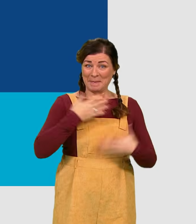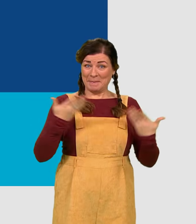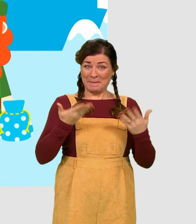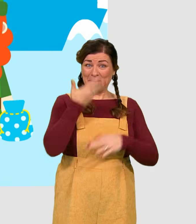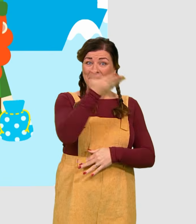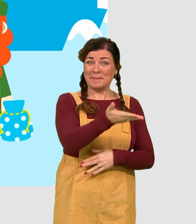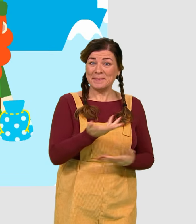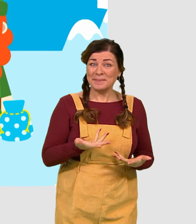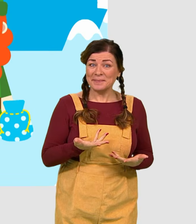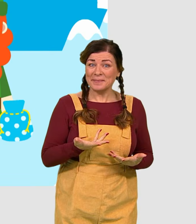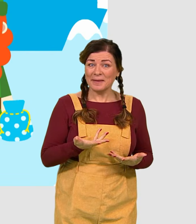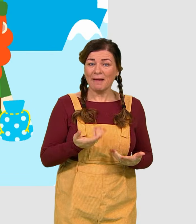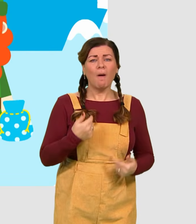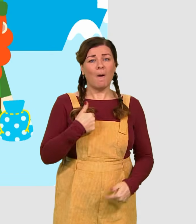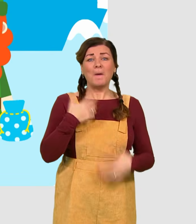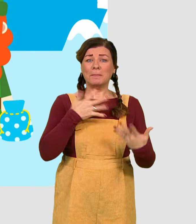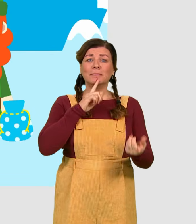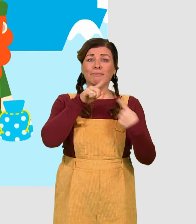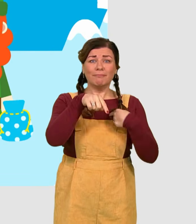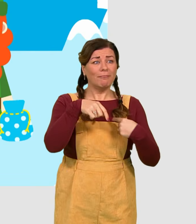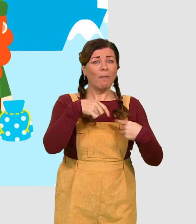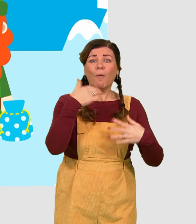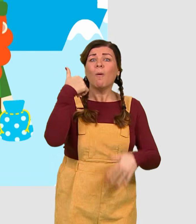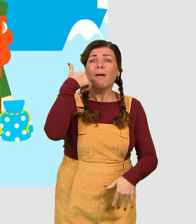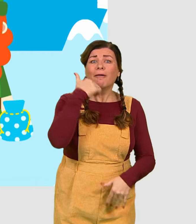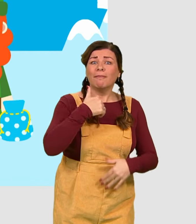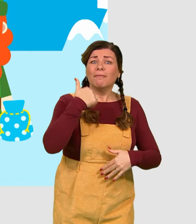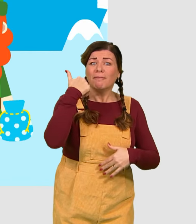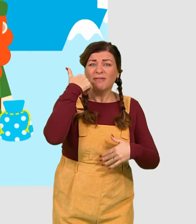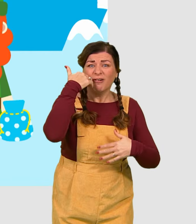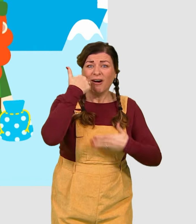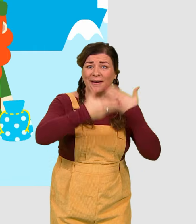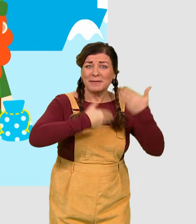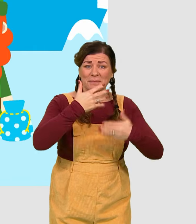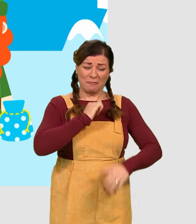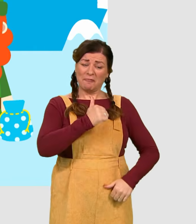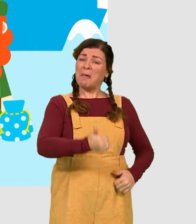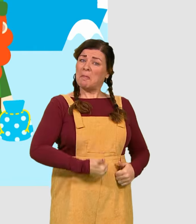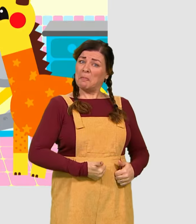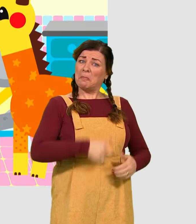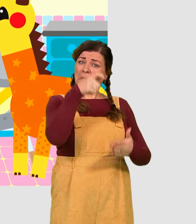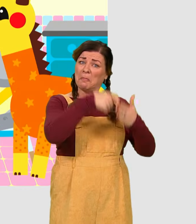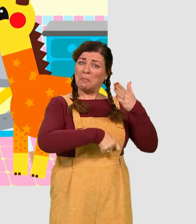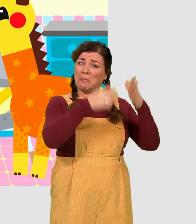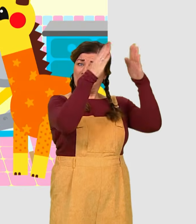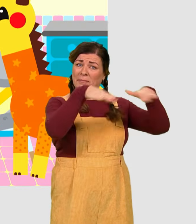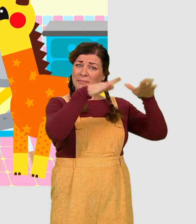mynd. Ddwedais i mod i ar fy ffordd i'r fferm i ddewis coeden Nadolig. Aeth llygaid